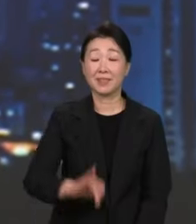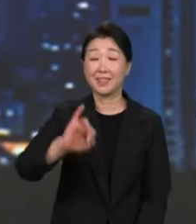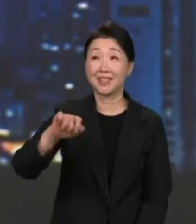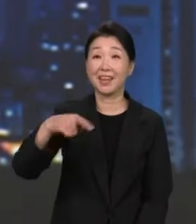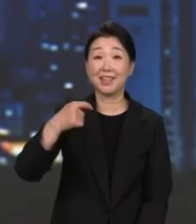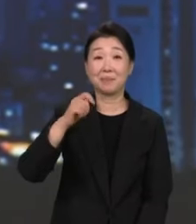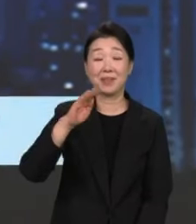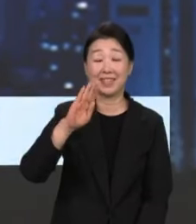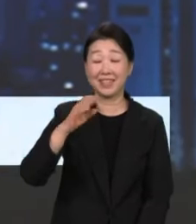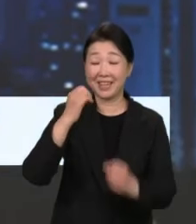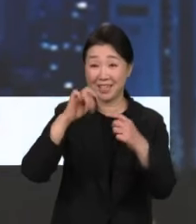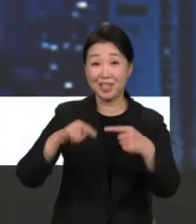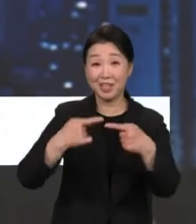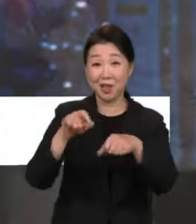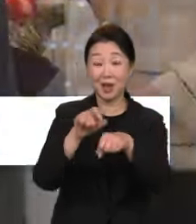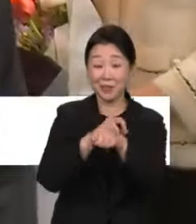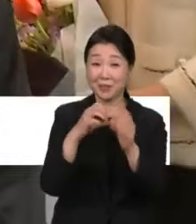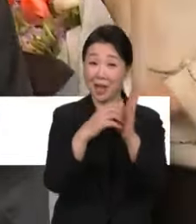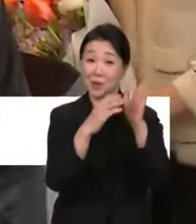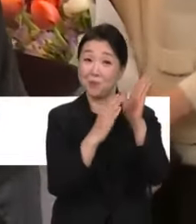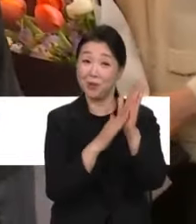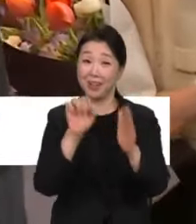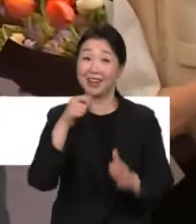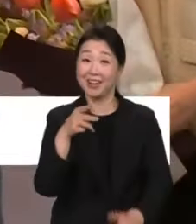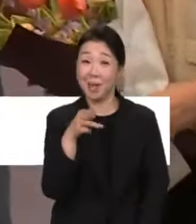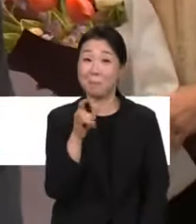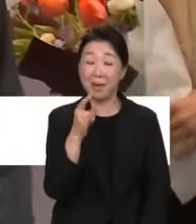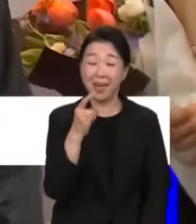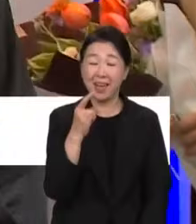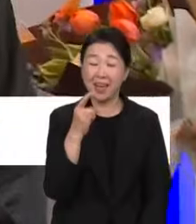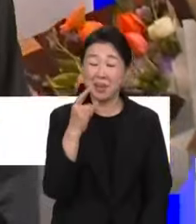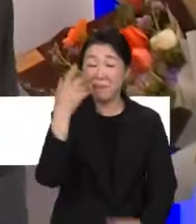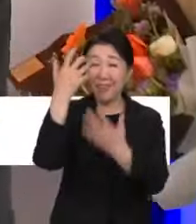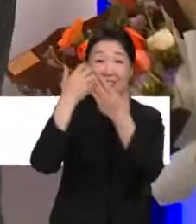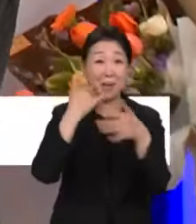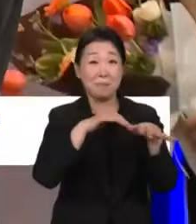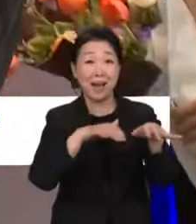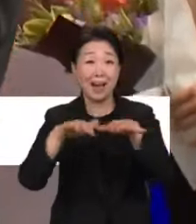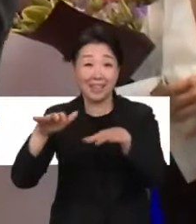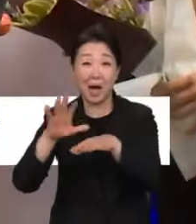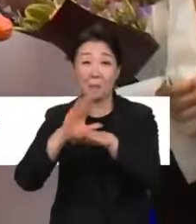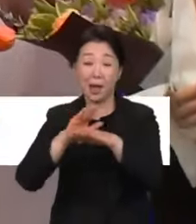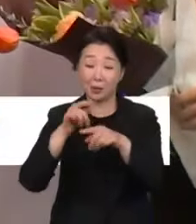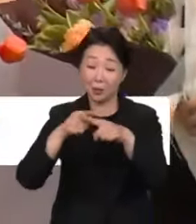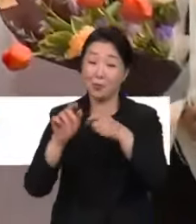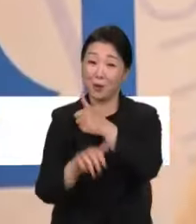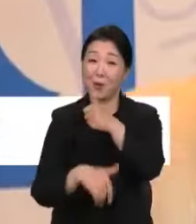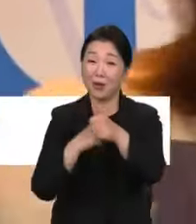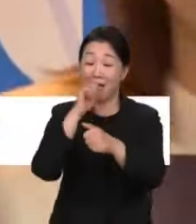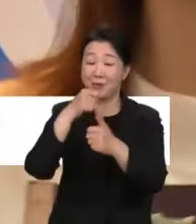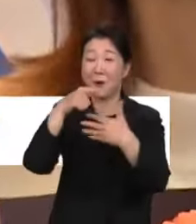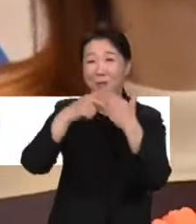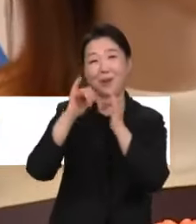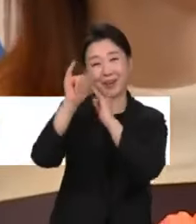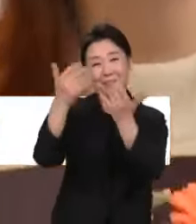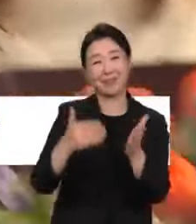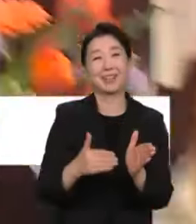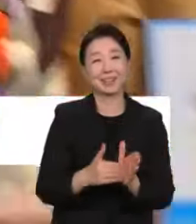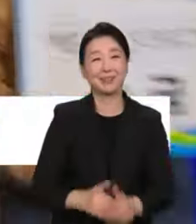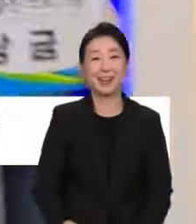JTBC 신년 특집 다큐멘터리 렘베 미지에 바다가 방송통신 심의 위원회가 주는 이달의 좋은 프로그램상을